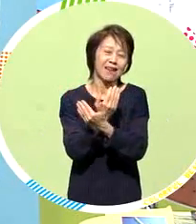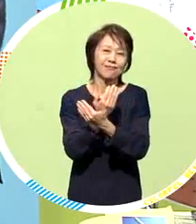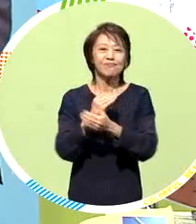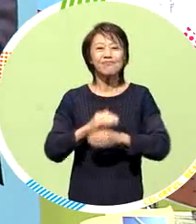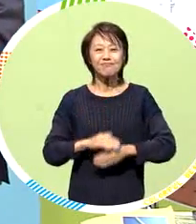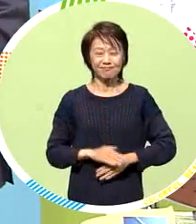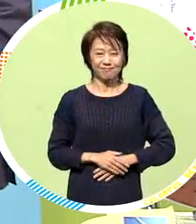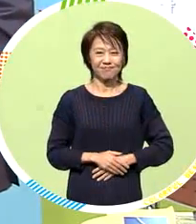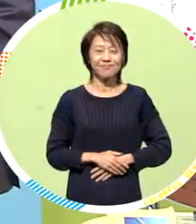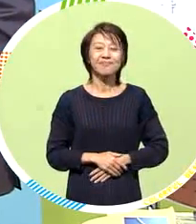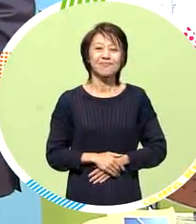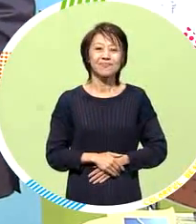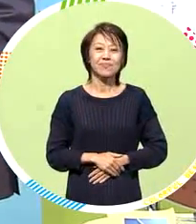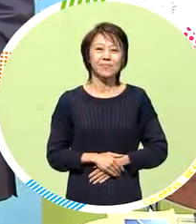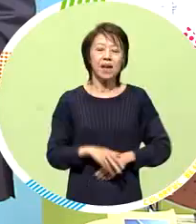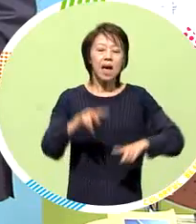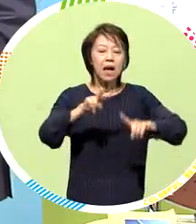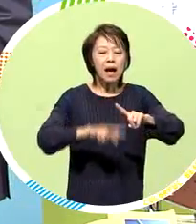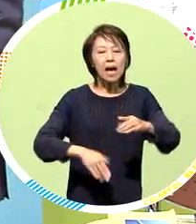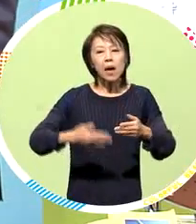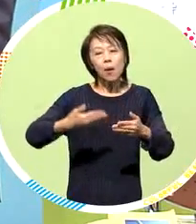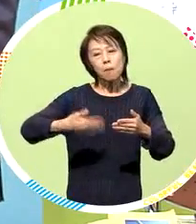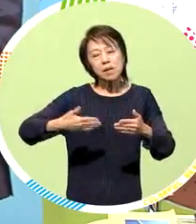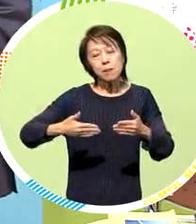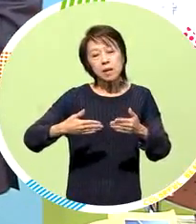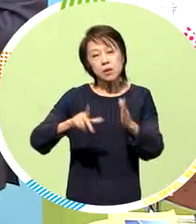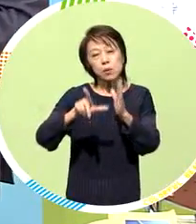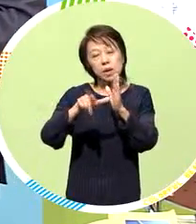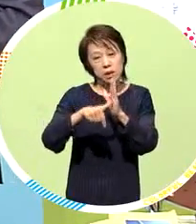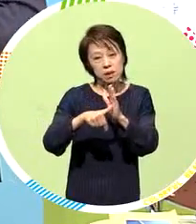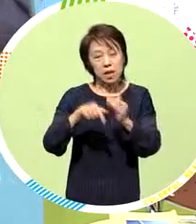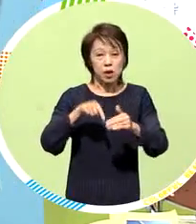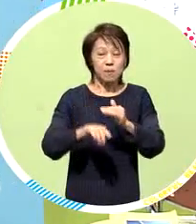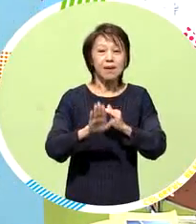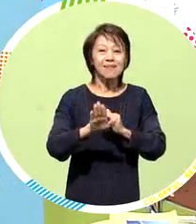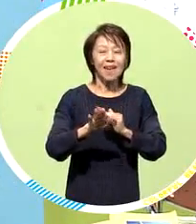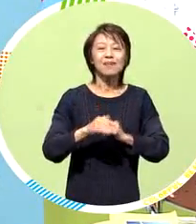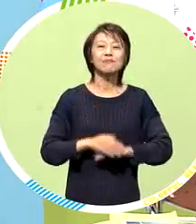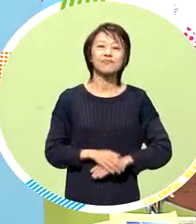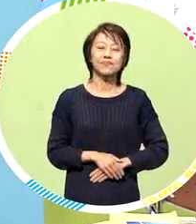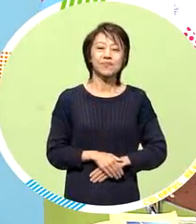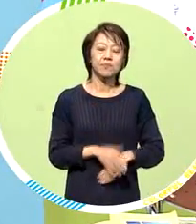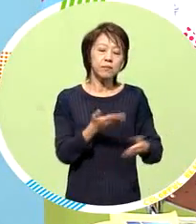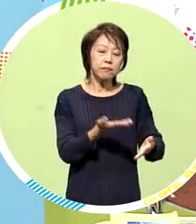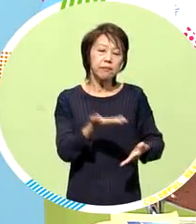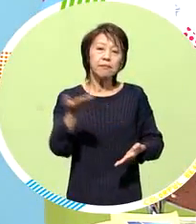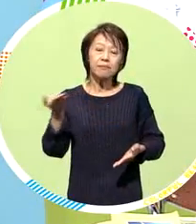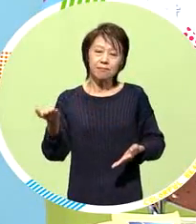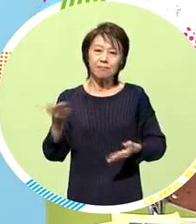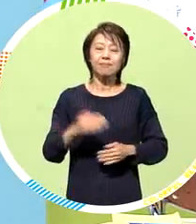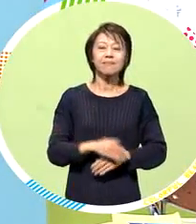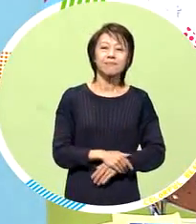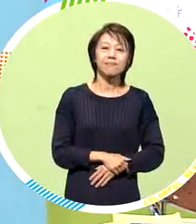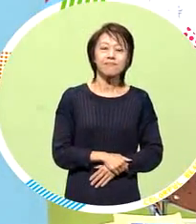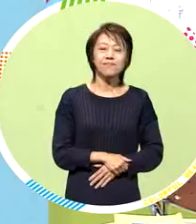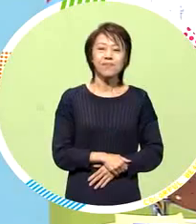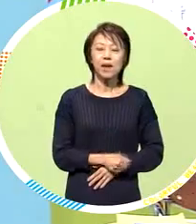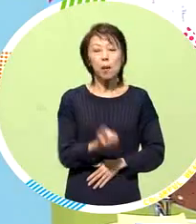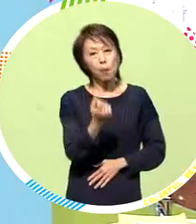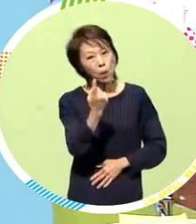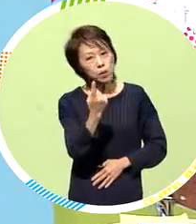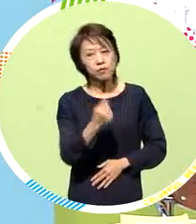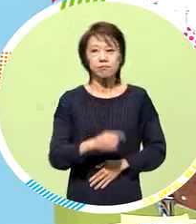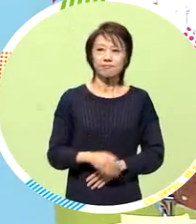それは注目してるんですね要介護になる前に大丈夫かいてことですねさぁ続いてなんですけれどももう一